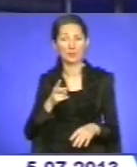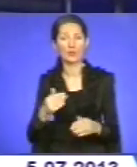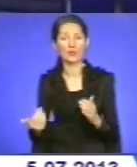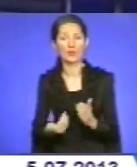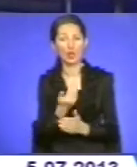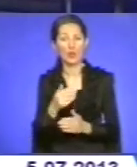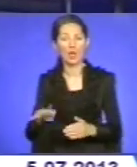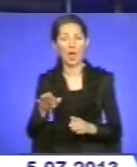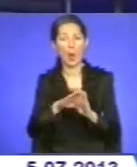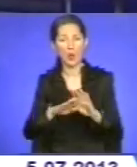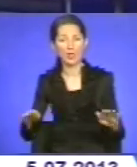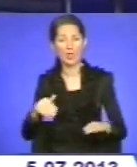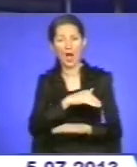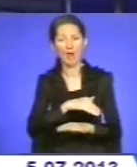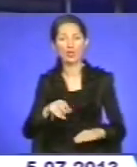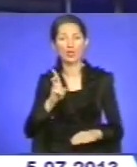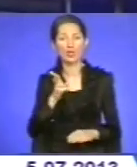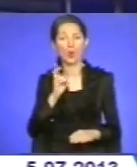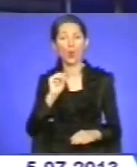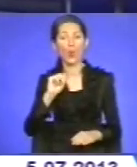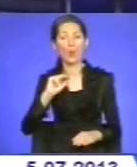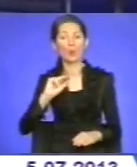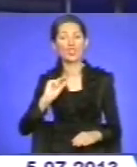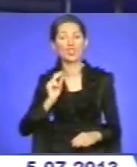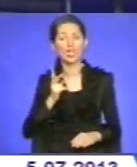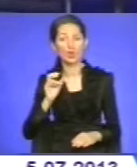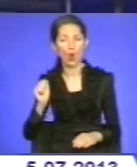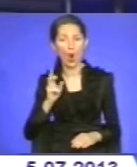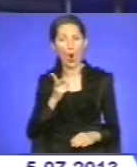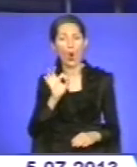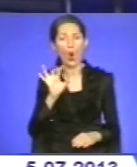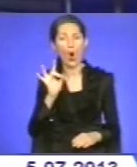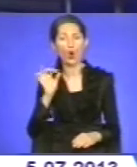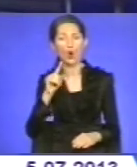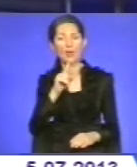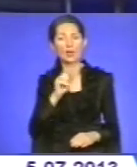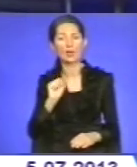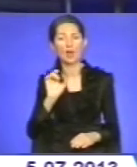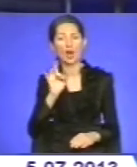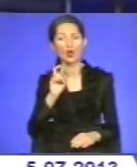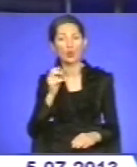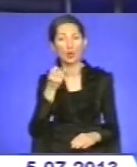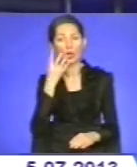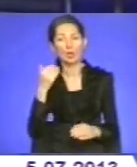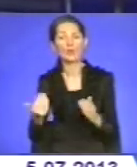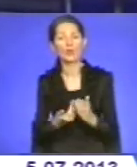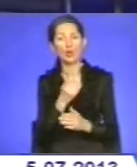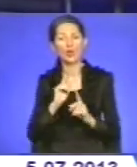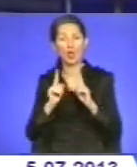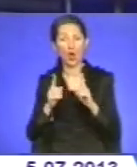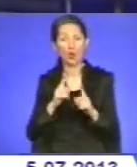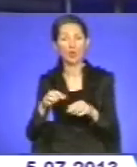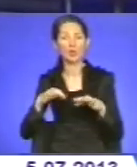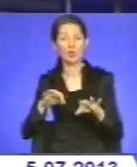вулиць Купчинського, Корольова та Зарудкою. Коли внормалізують рух транспорту в обласному центрі, з'ясовувала Людмила